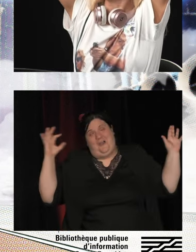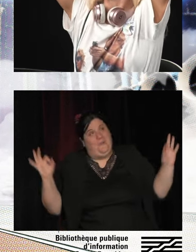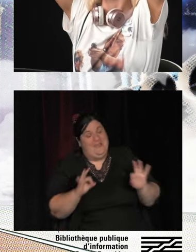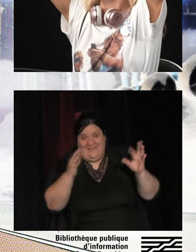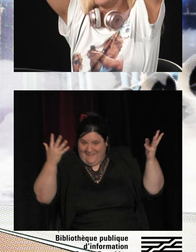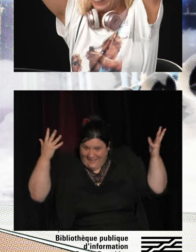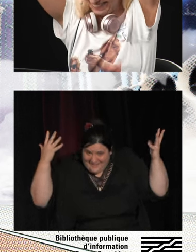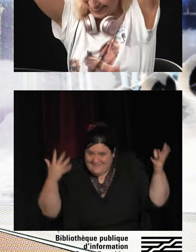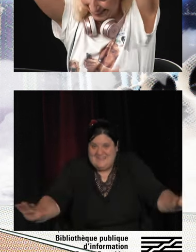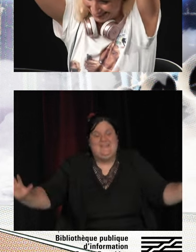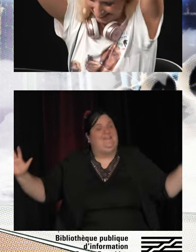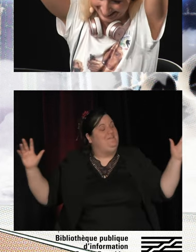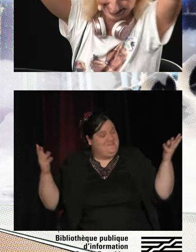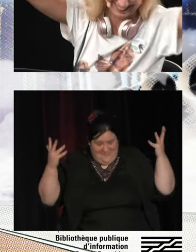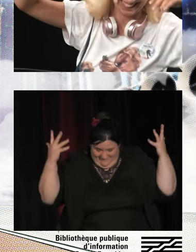Incroyable!